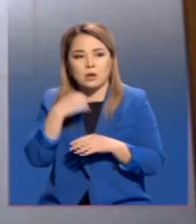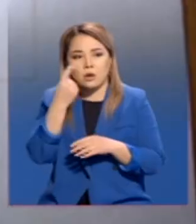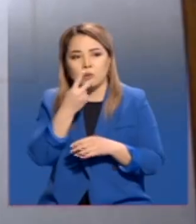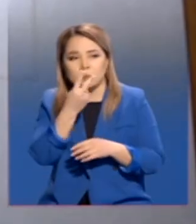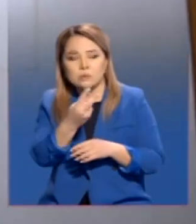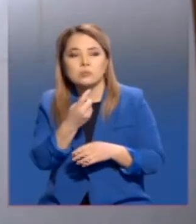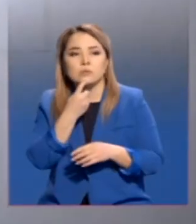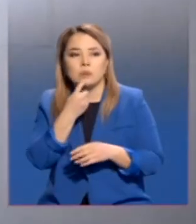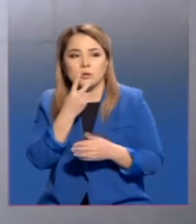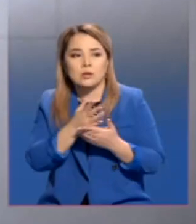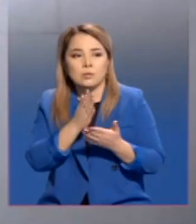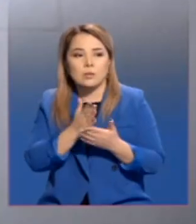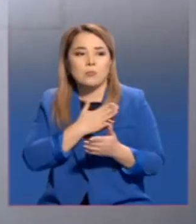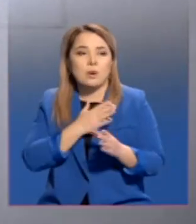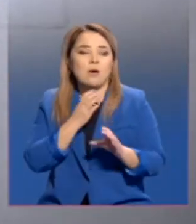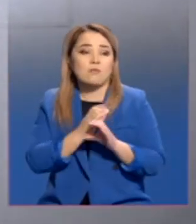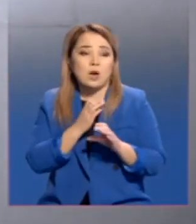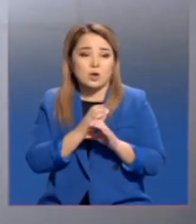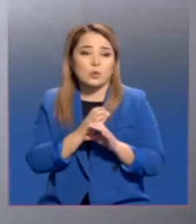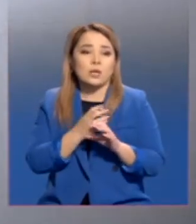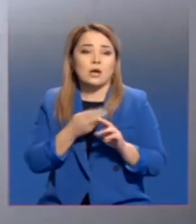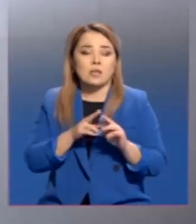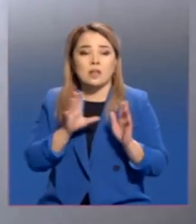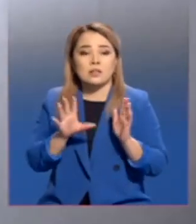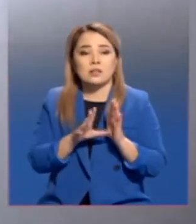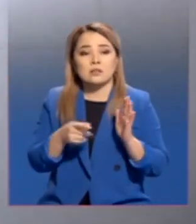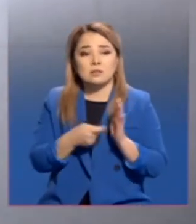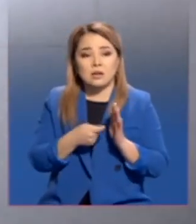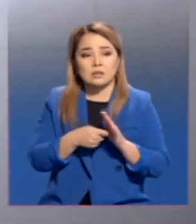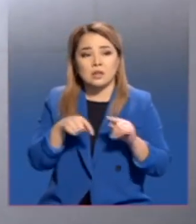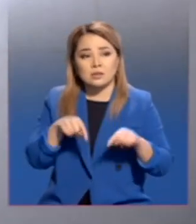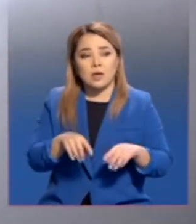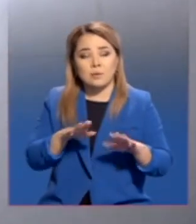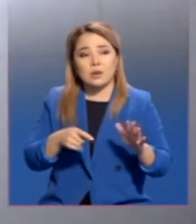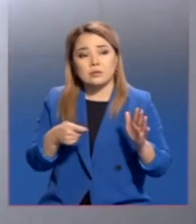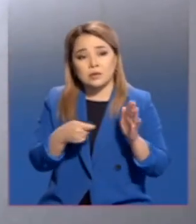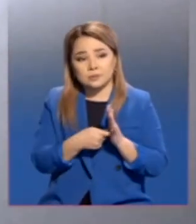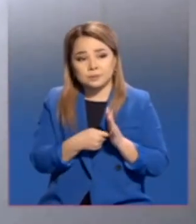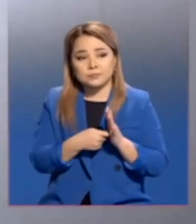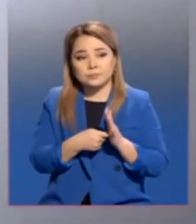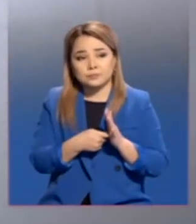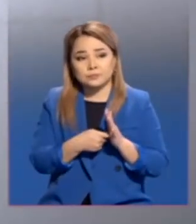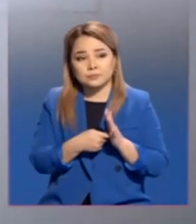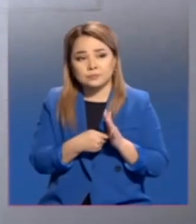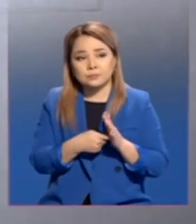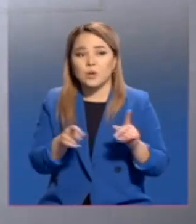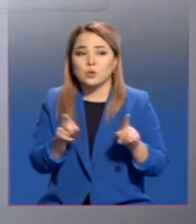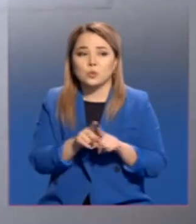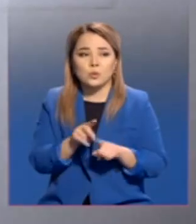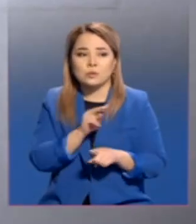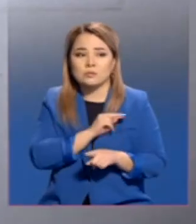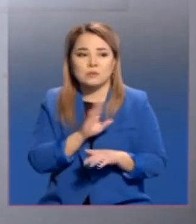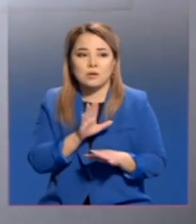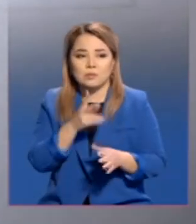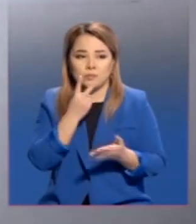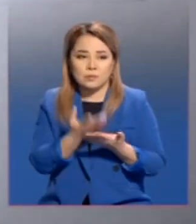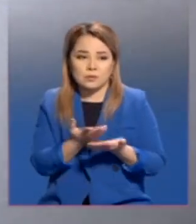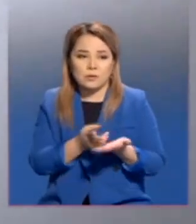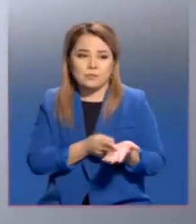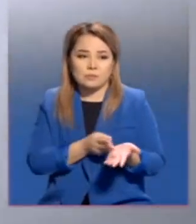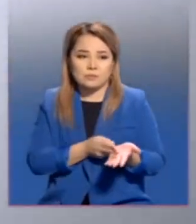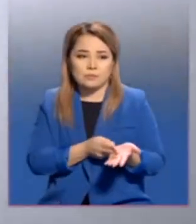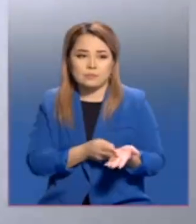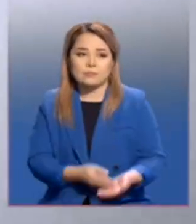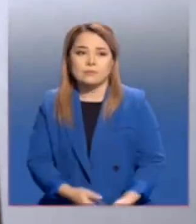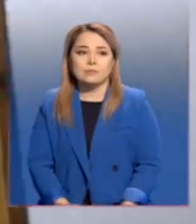қиын. Біздің вагонда тоққа босады тек осы жерде ғана бар екен. Бірақ оны өзі істемейді.